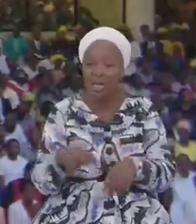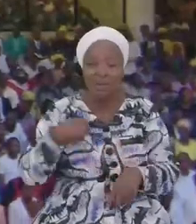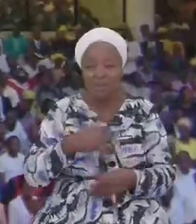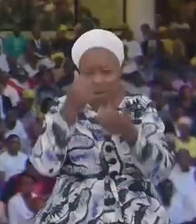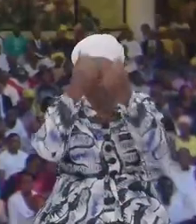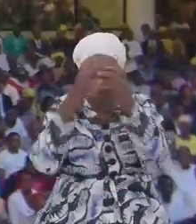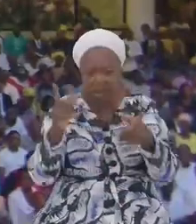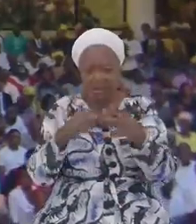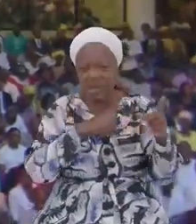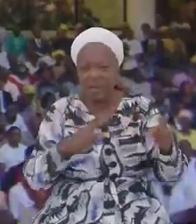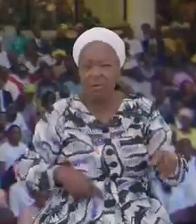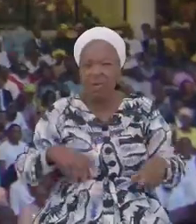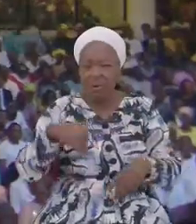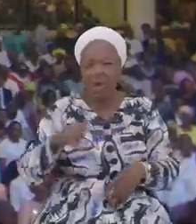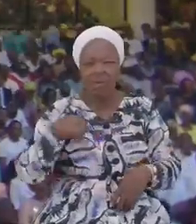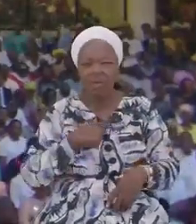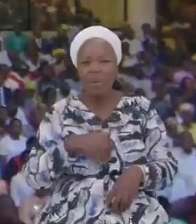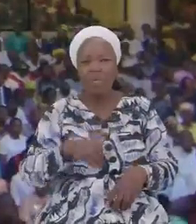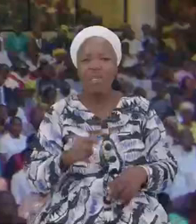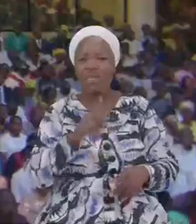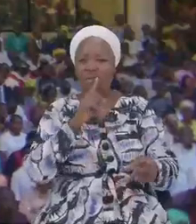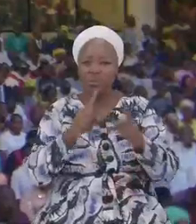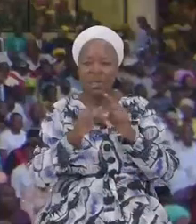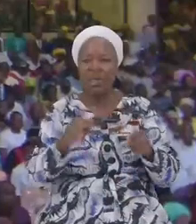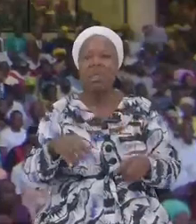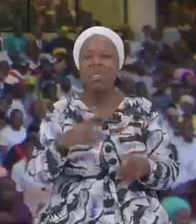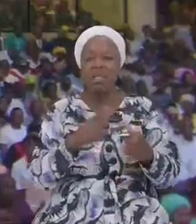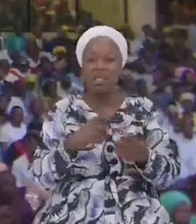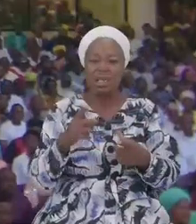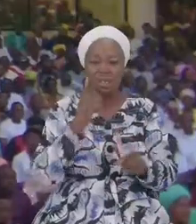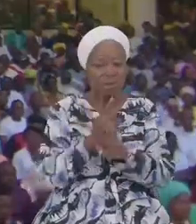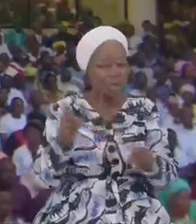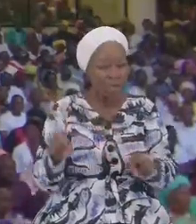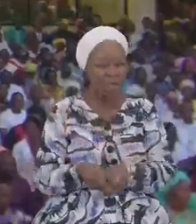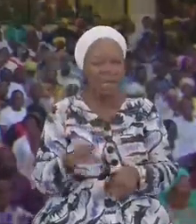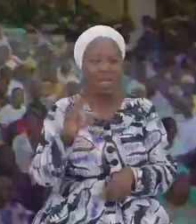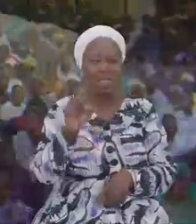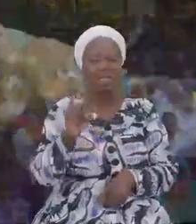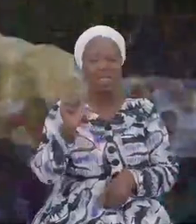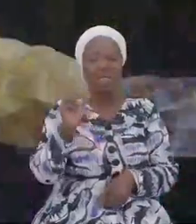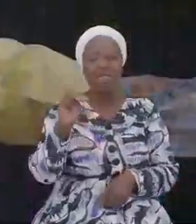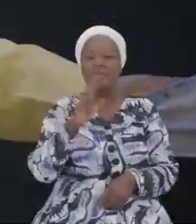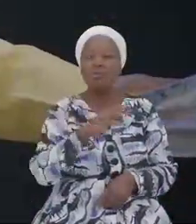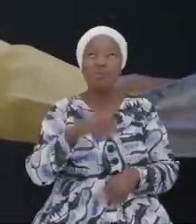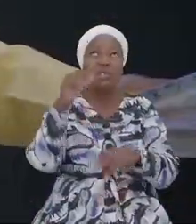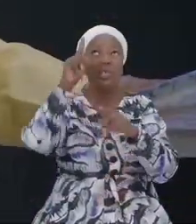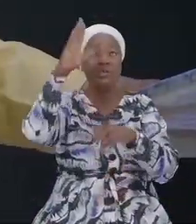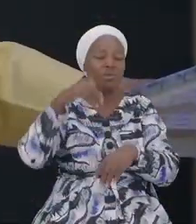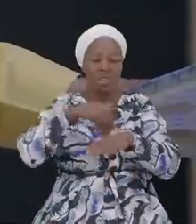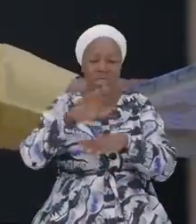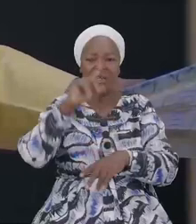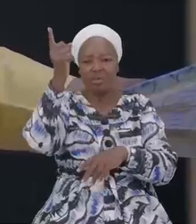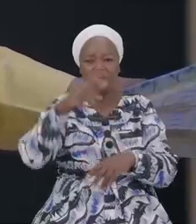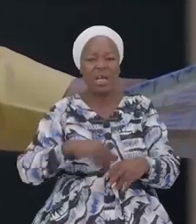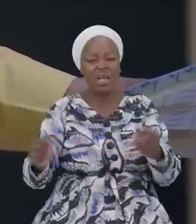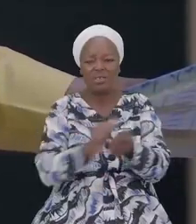obéissons au Seigneur, pendant que nous sommes en train de prier, comme Samuel, il enverra son tonnerre. Il va disperser